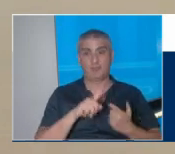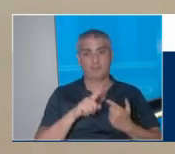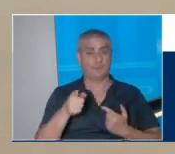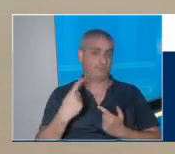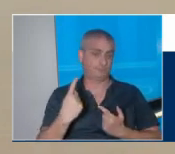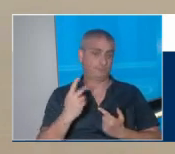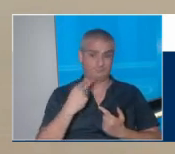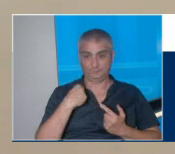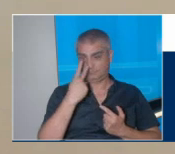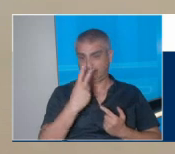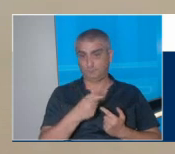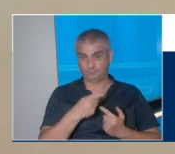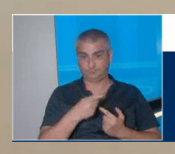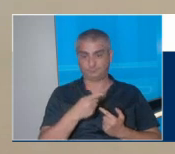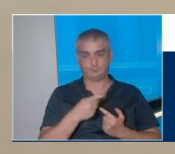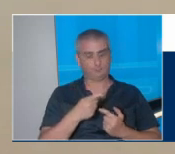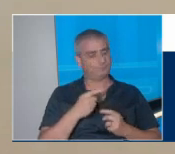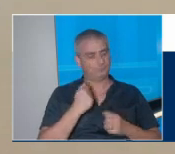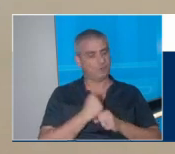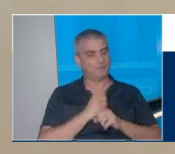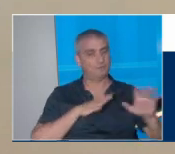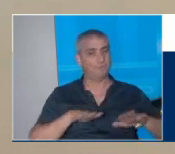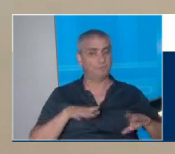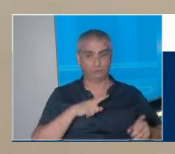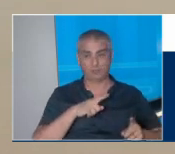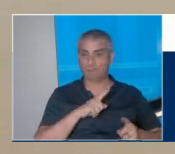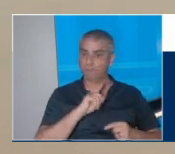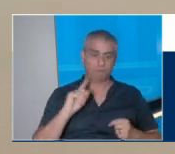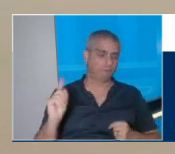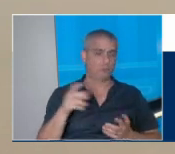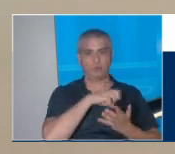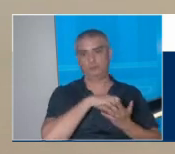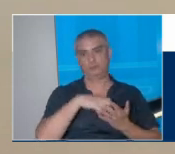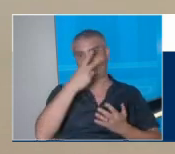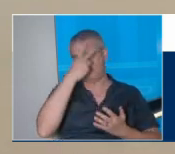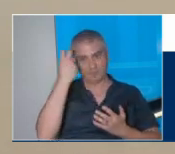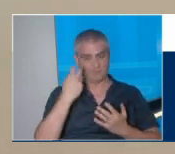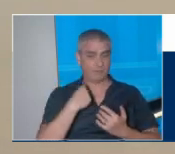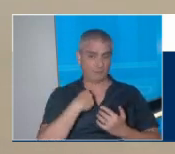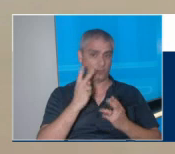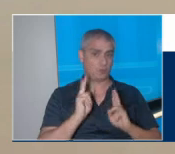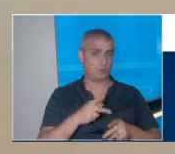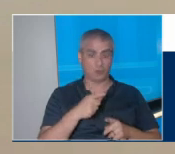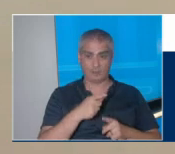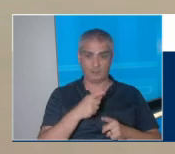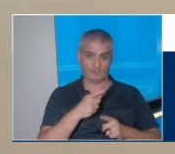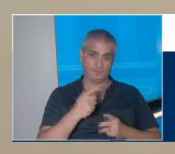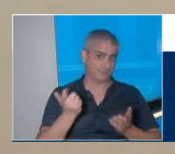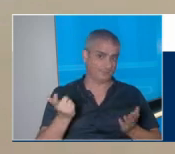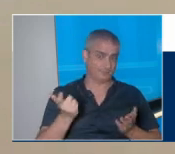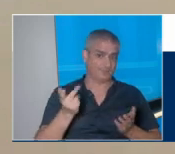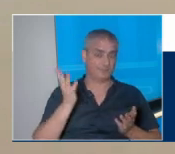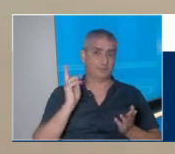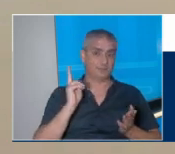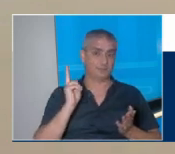הם, אנחנו רואים שהם עובדים בשטח. בכל היישובים הערבים אנחנו יכולים לראות